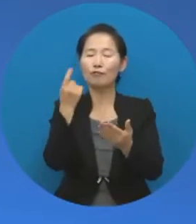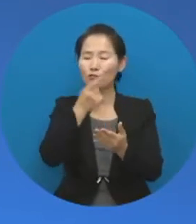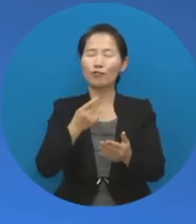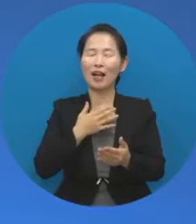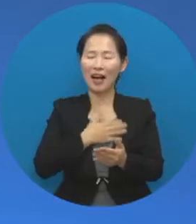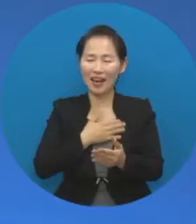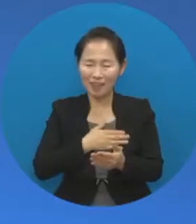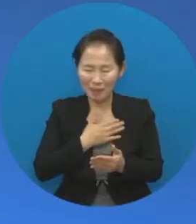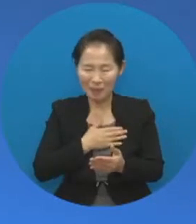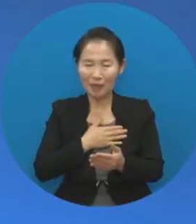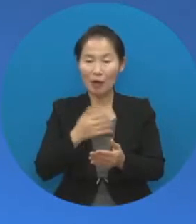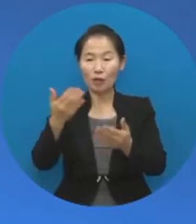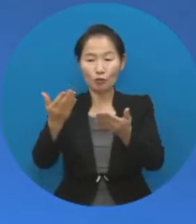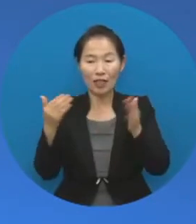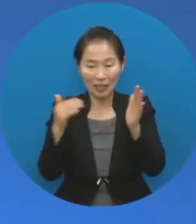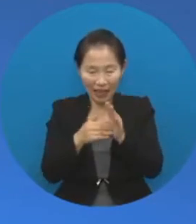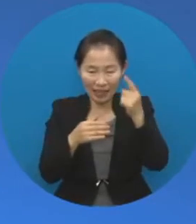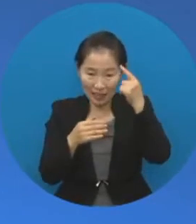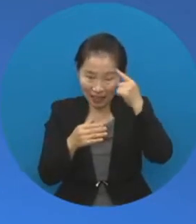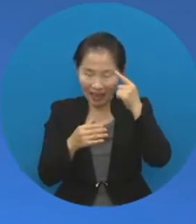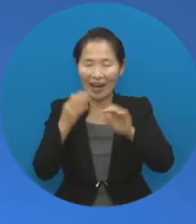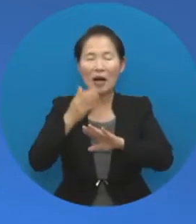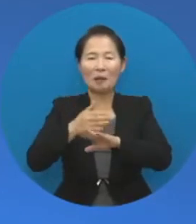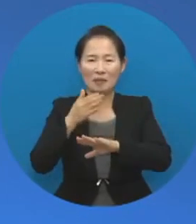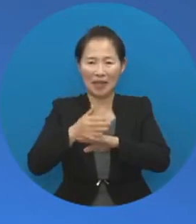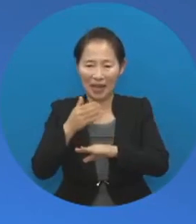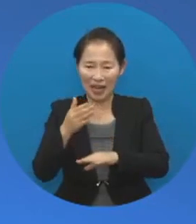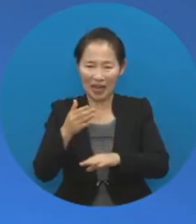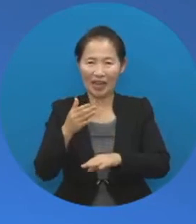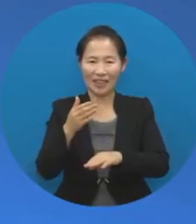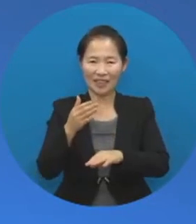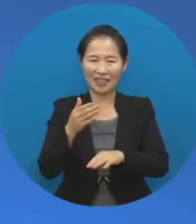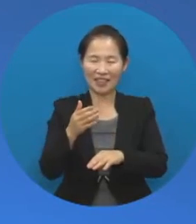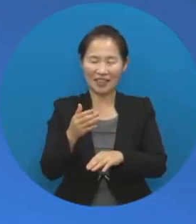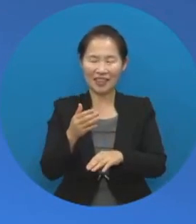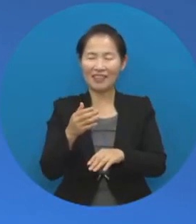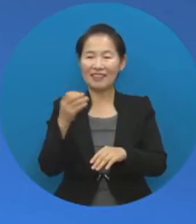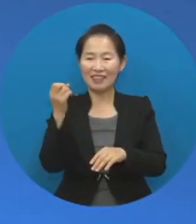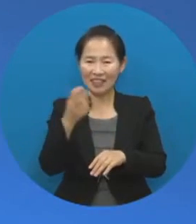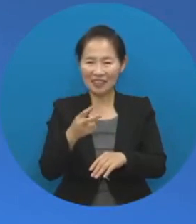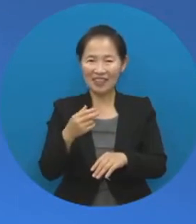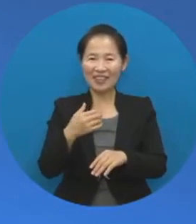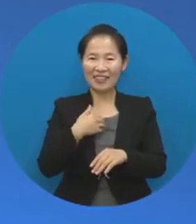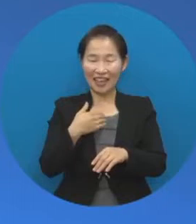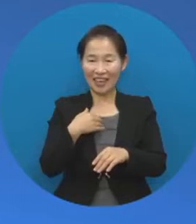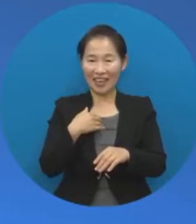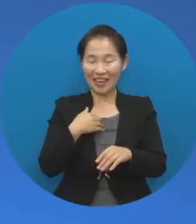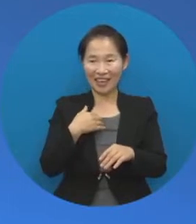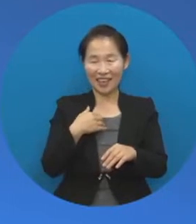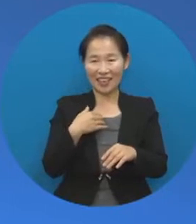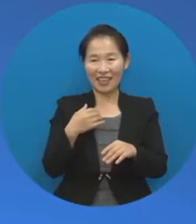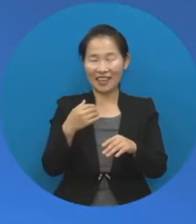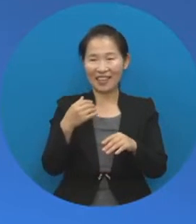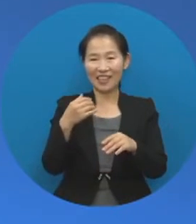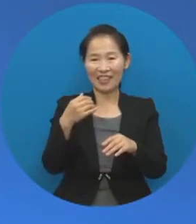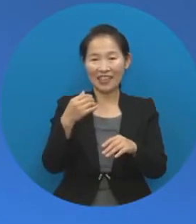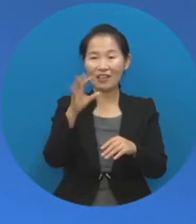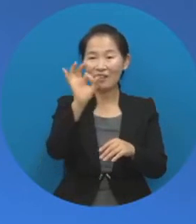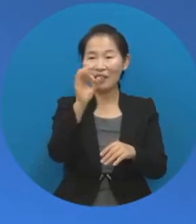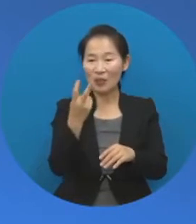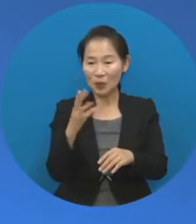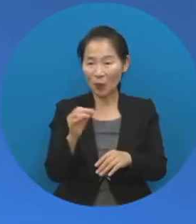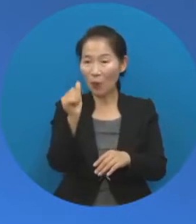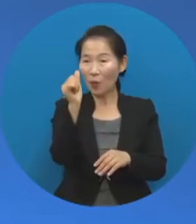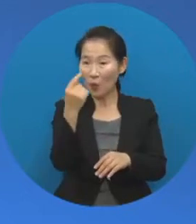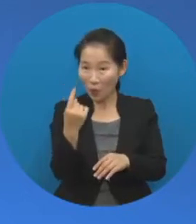주신 것처럼 너무 감사하면서 하나님 우리 용호 씨 그리고 제가 용호 씨에 대해서 좀 말씀을 드리겠는데